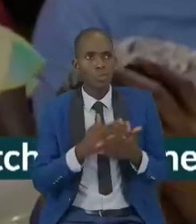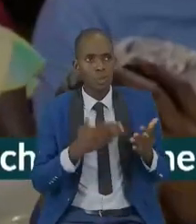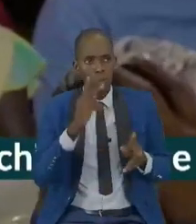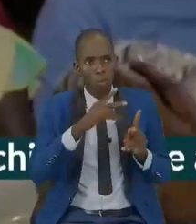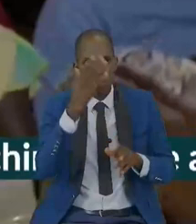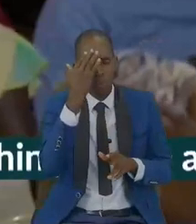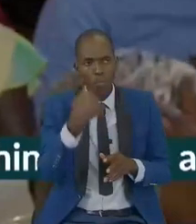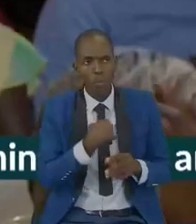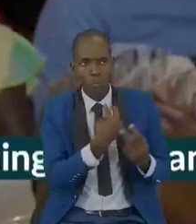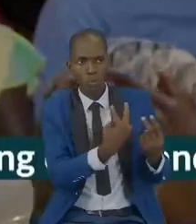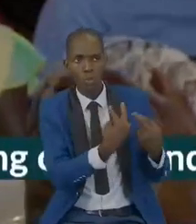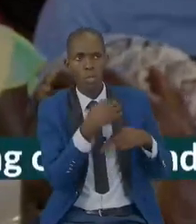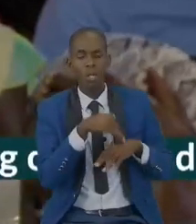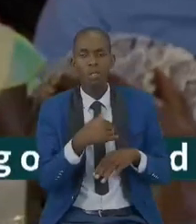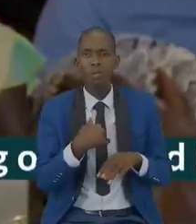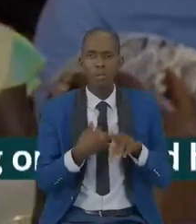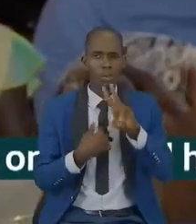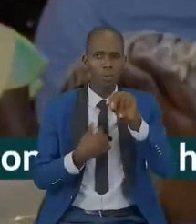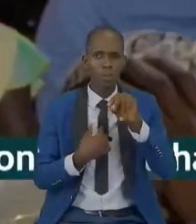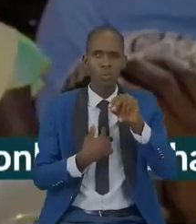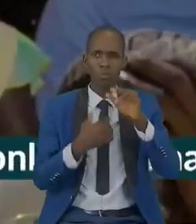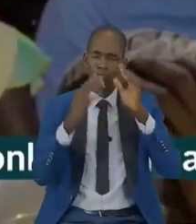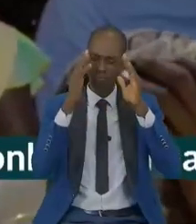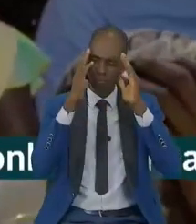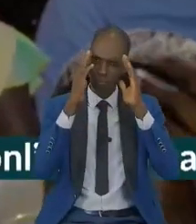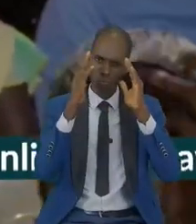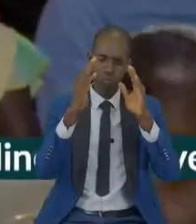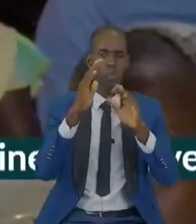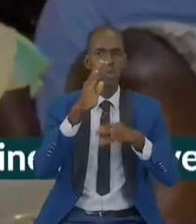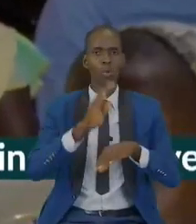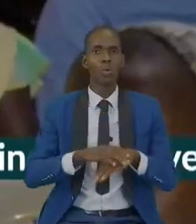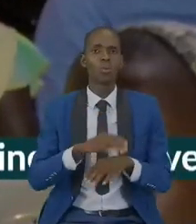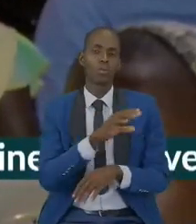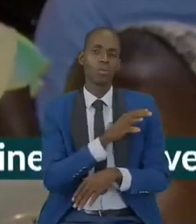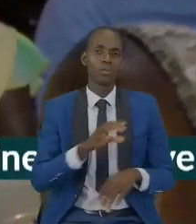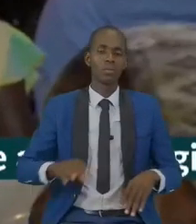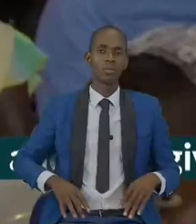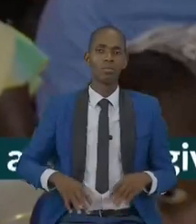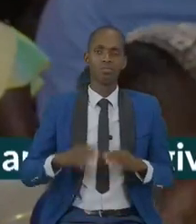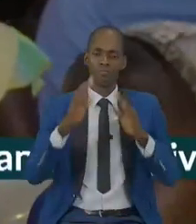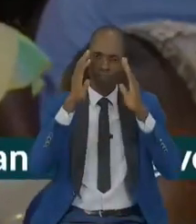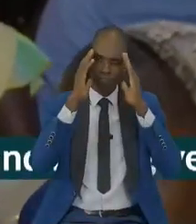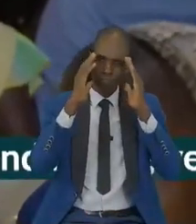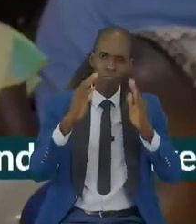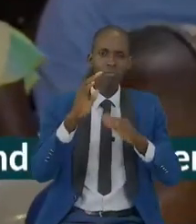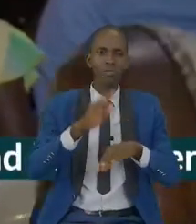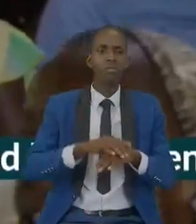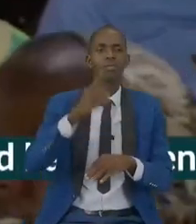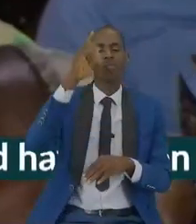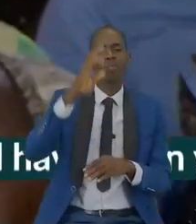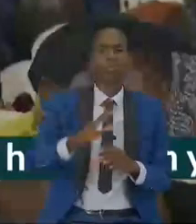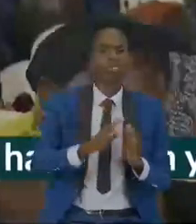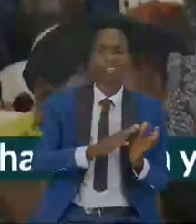tu fermes les yeux, imagine ce que tu faisais. Les péchés là, les mauvaises choses que tu